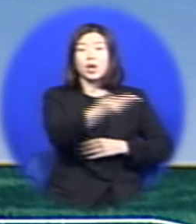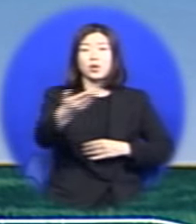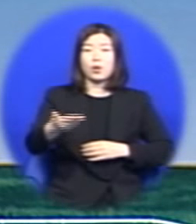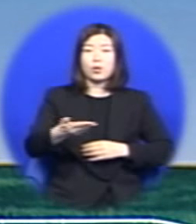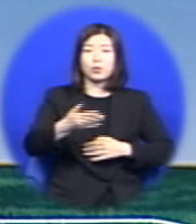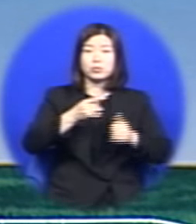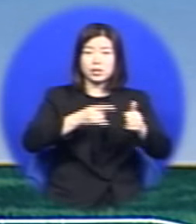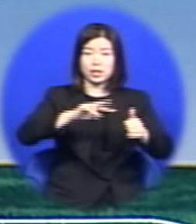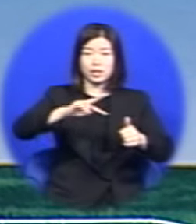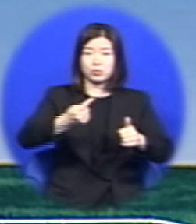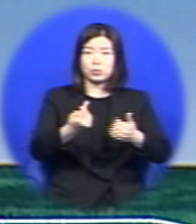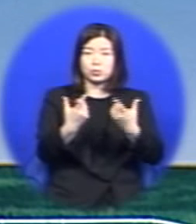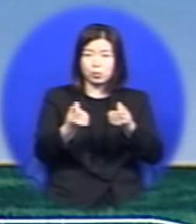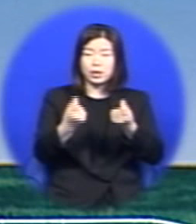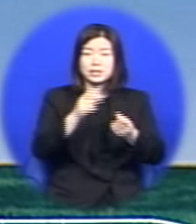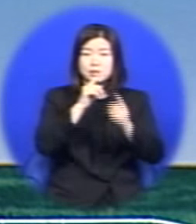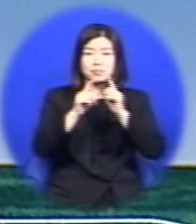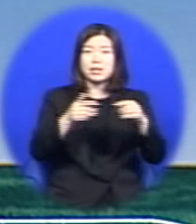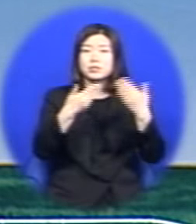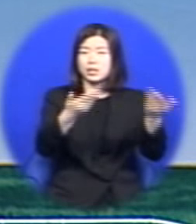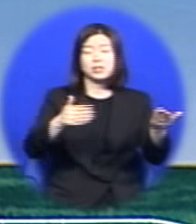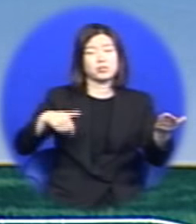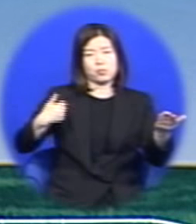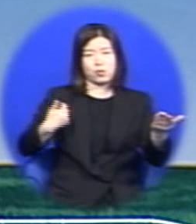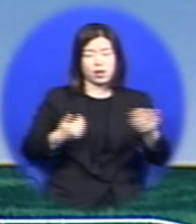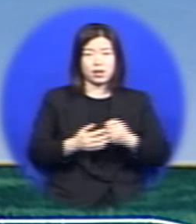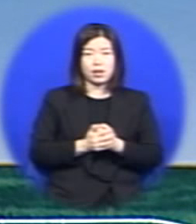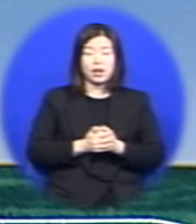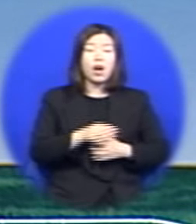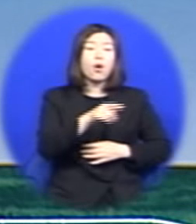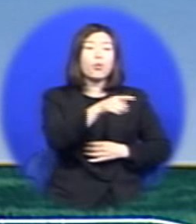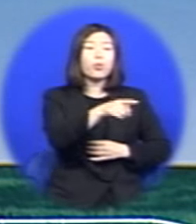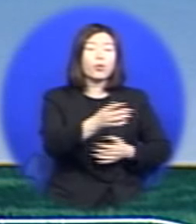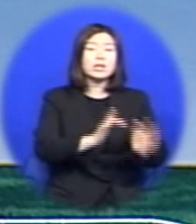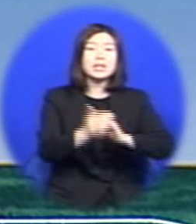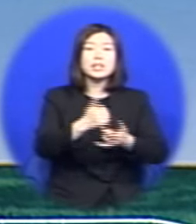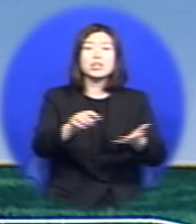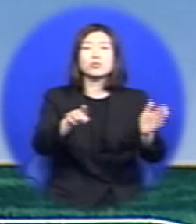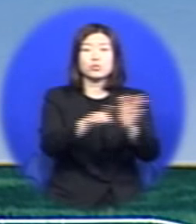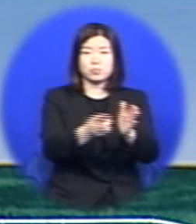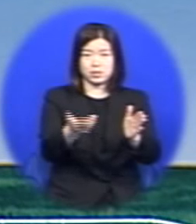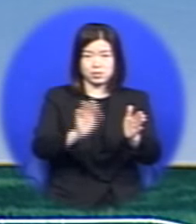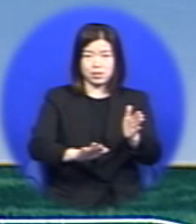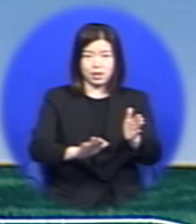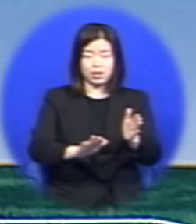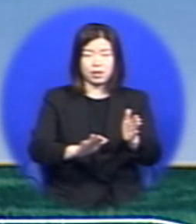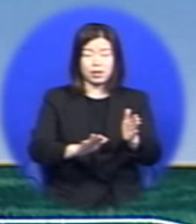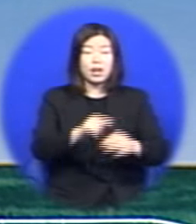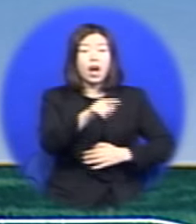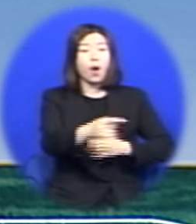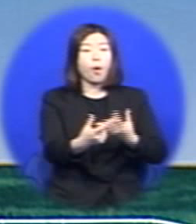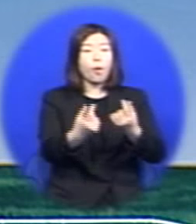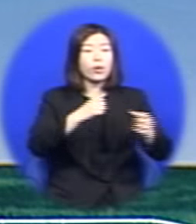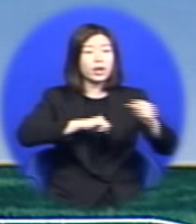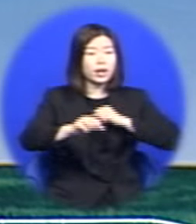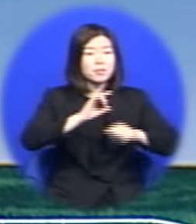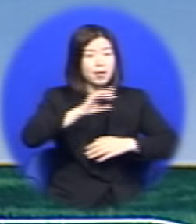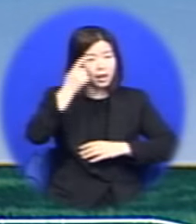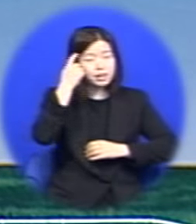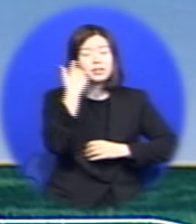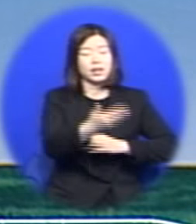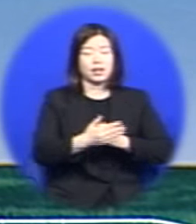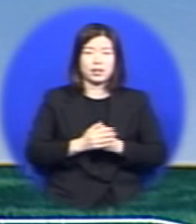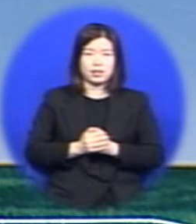여러분에게 말씀하고 계신지 모르겠습니다. 넌 임마 예수도 믿는 놈이 그렇게밖에 못하냐?